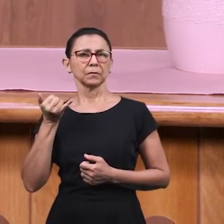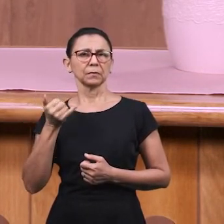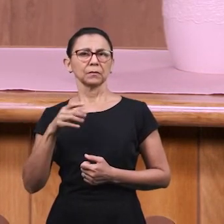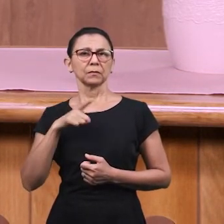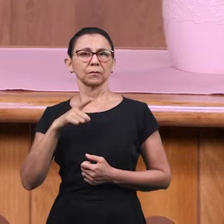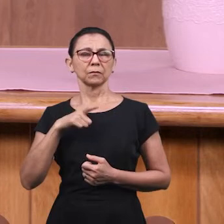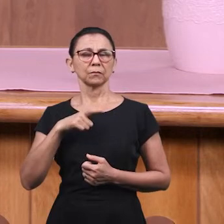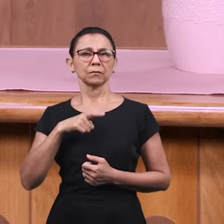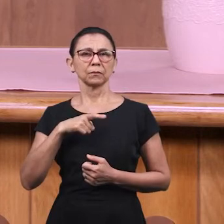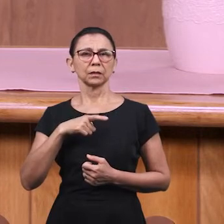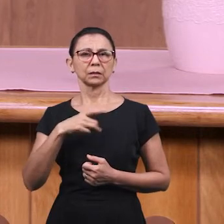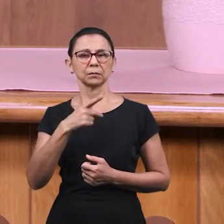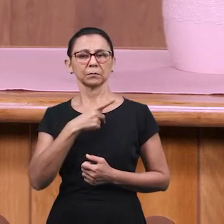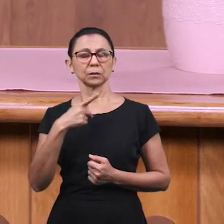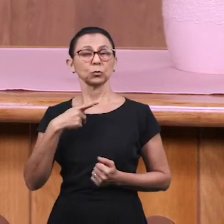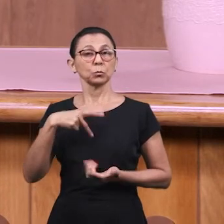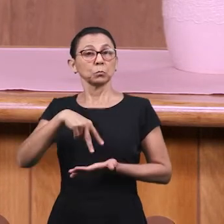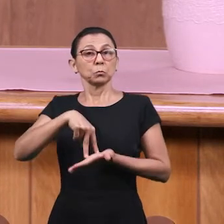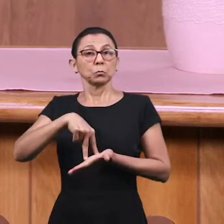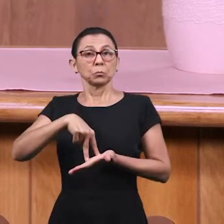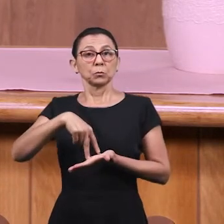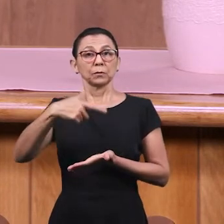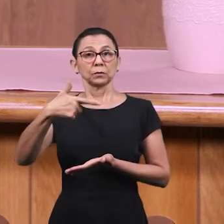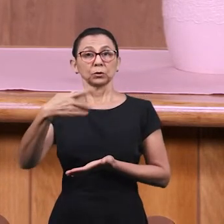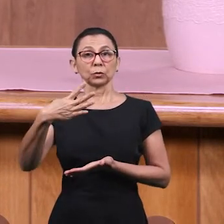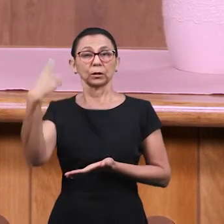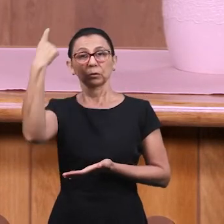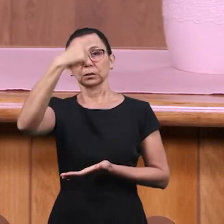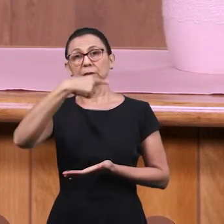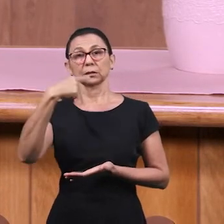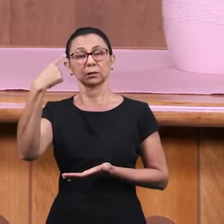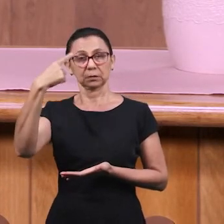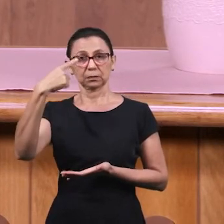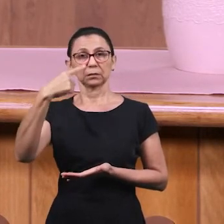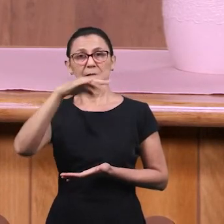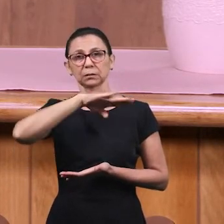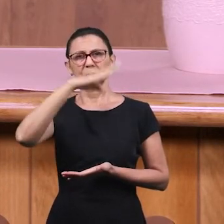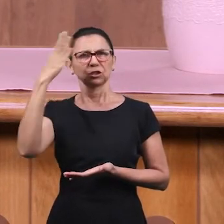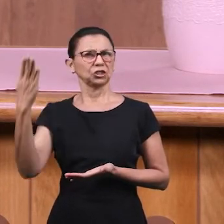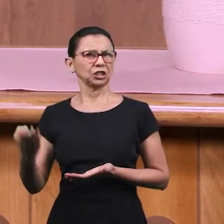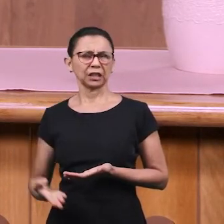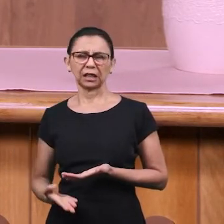можете позвонить. И 24 часа в сутки пастора